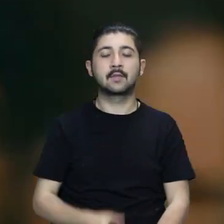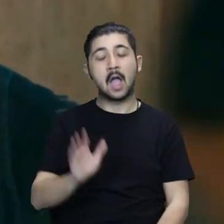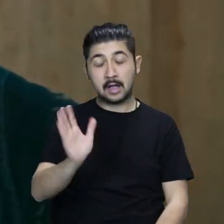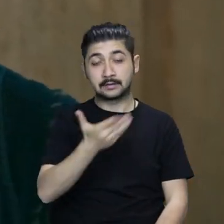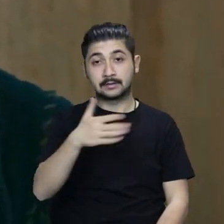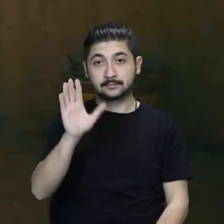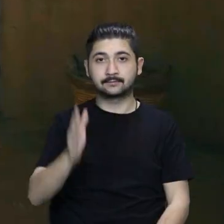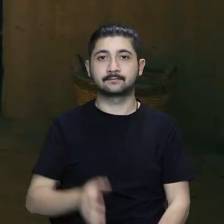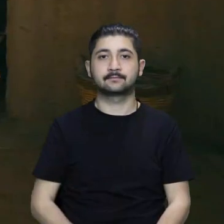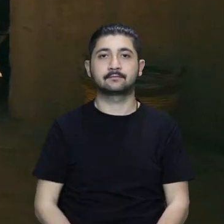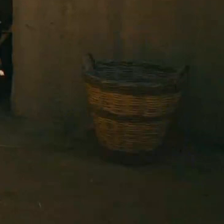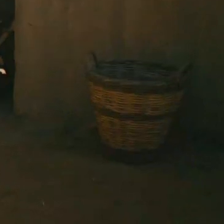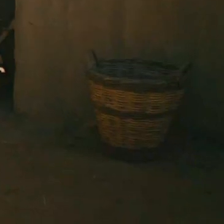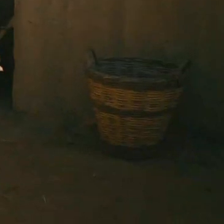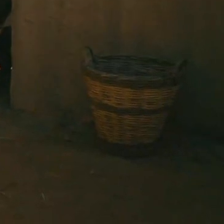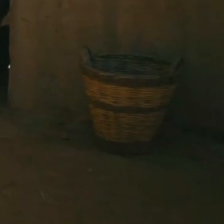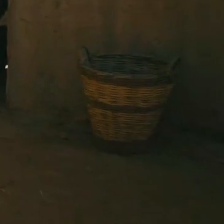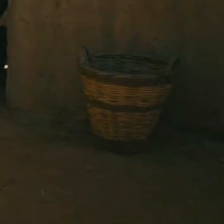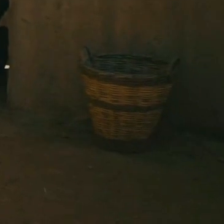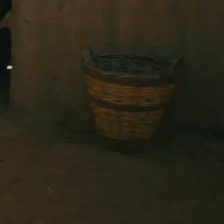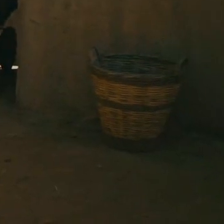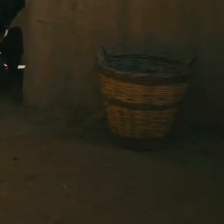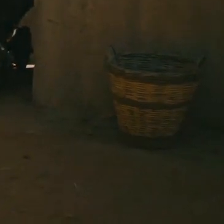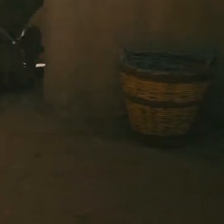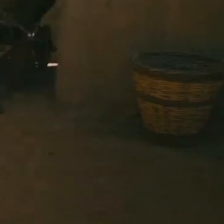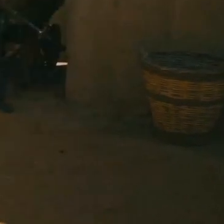Hadi. Meydana doğru yürüyüp gitti.